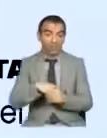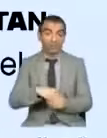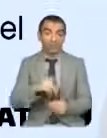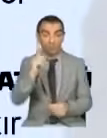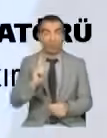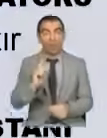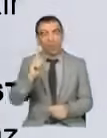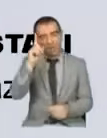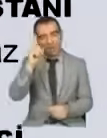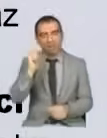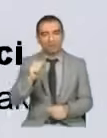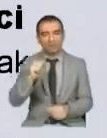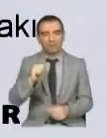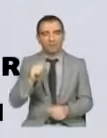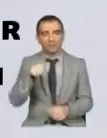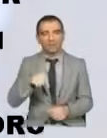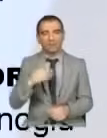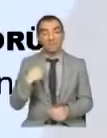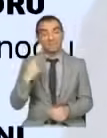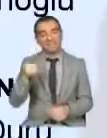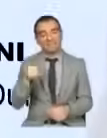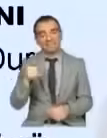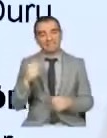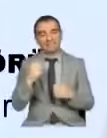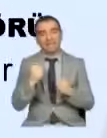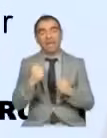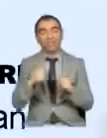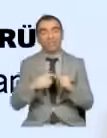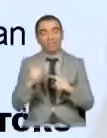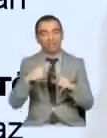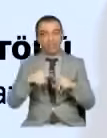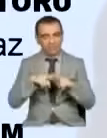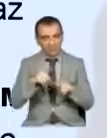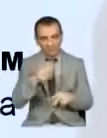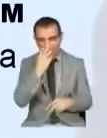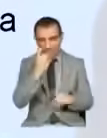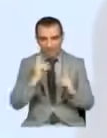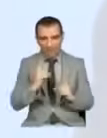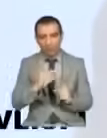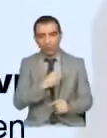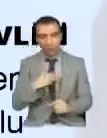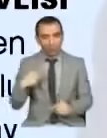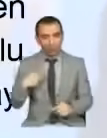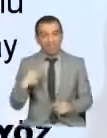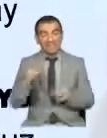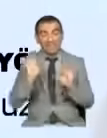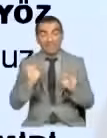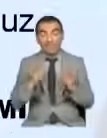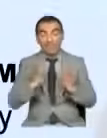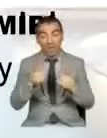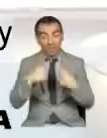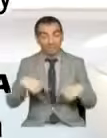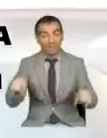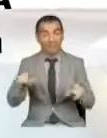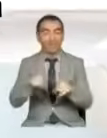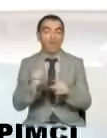önce Allah'tan sonra onlardan hep biz şifa bekliyoruz. Bütün tıp çalışanlarının, bütün doktorların, kim varsa